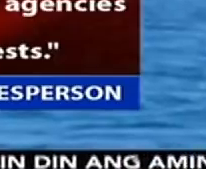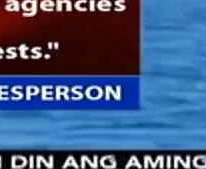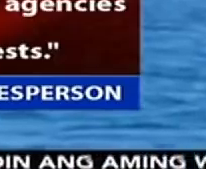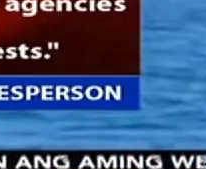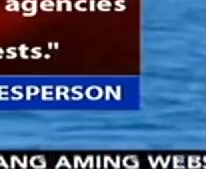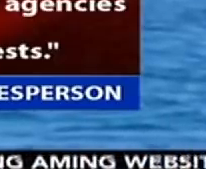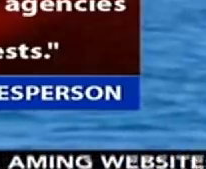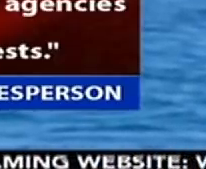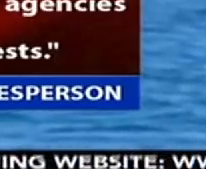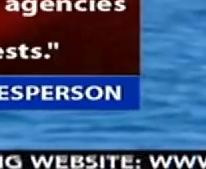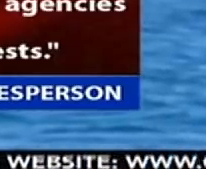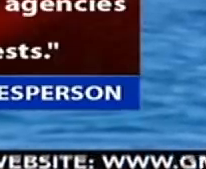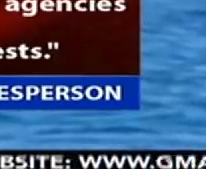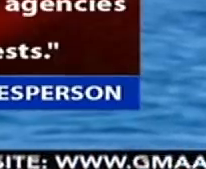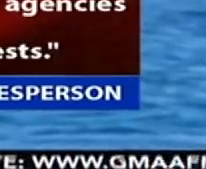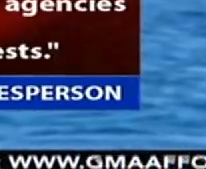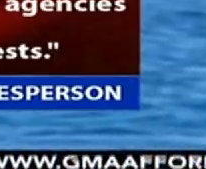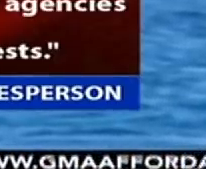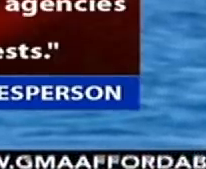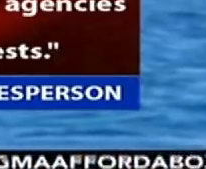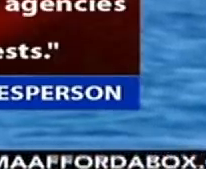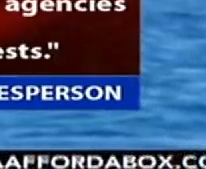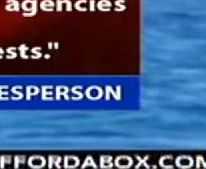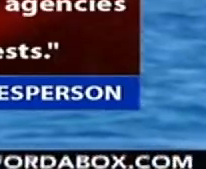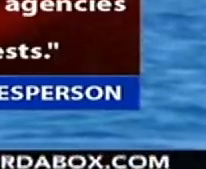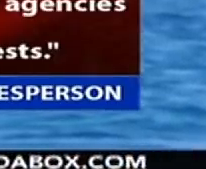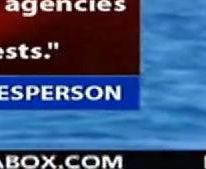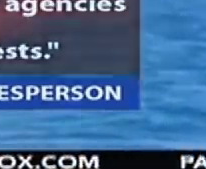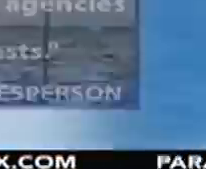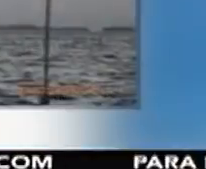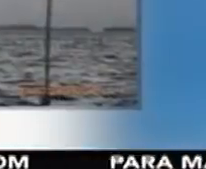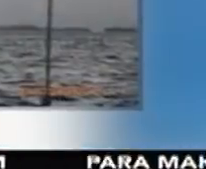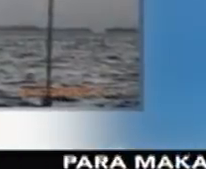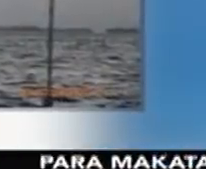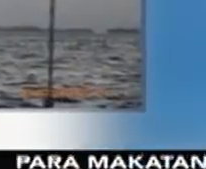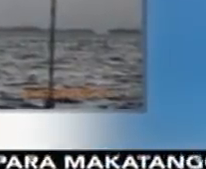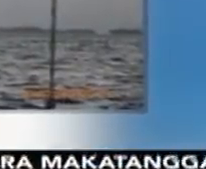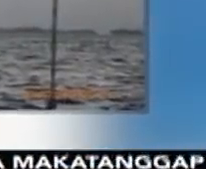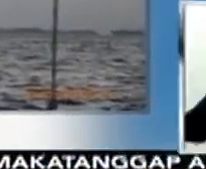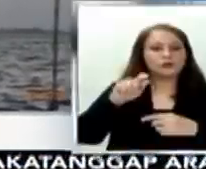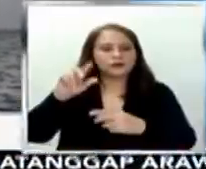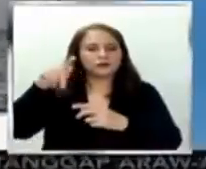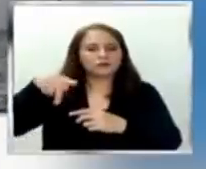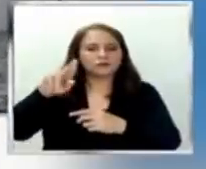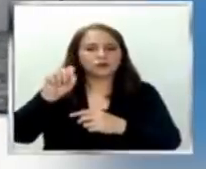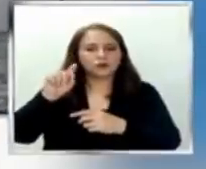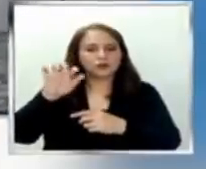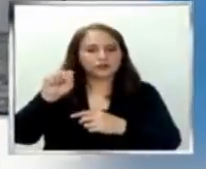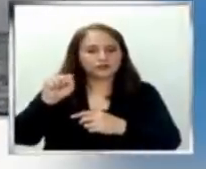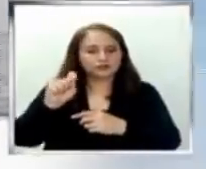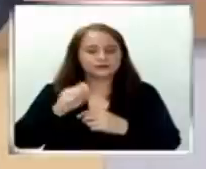na magiging basihan ng paghain ng mga aksyon, di lamang ng diplomatic protest. Bernadette Reyes, Nakatutok, 24